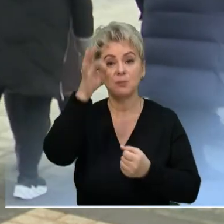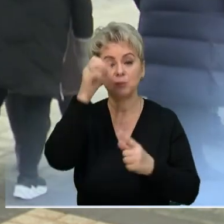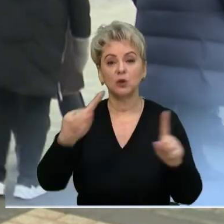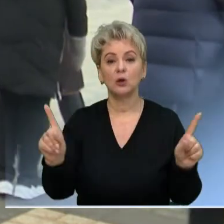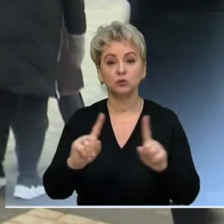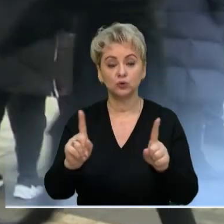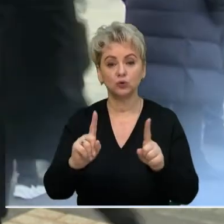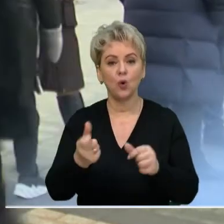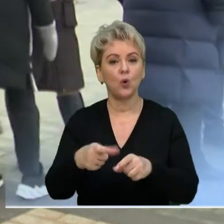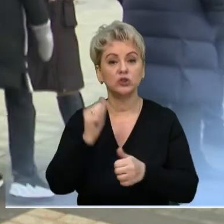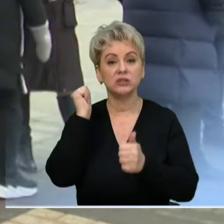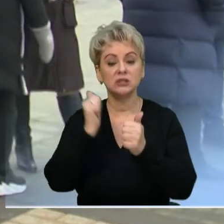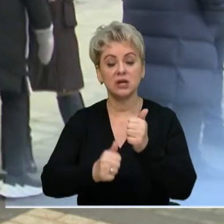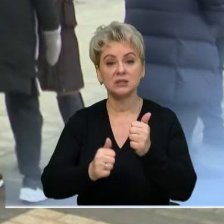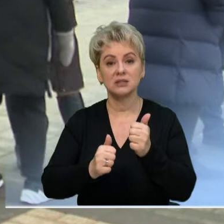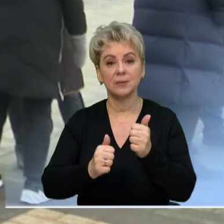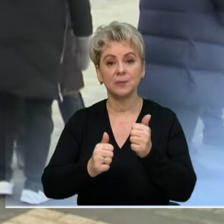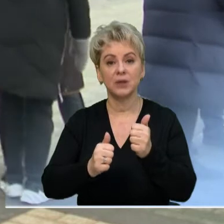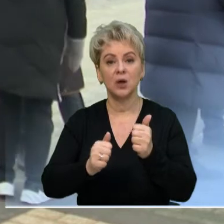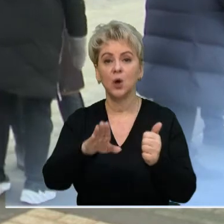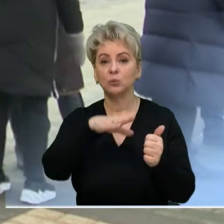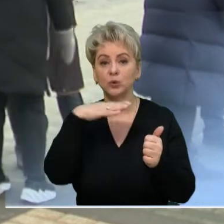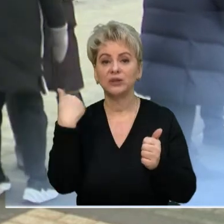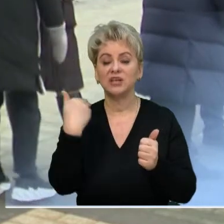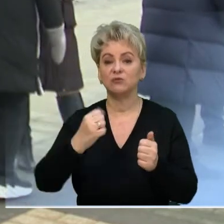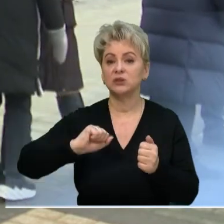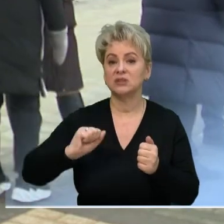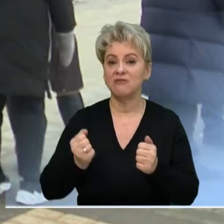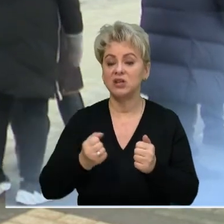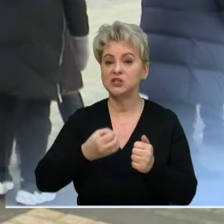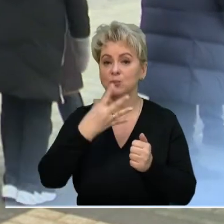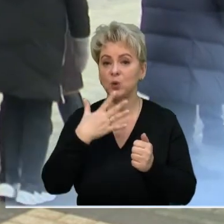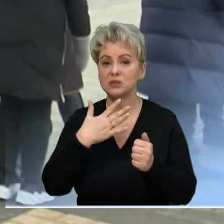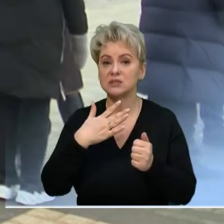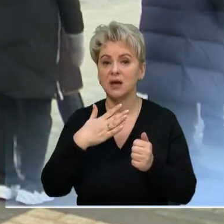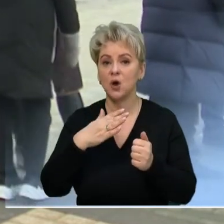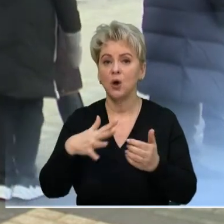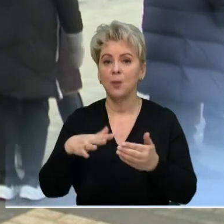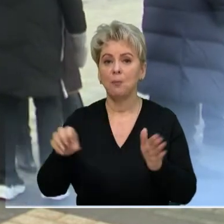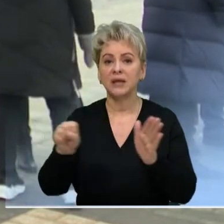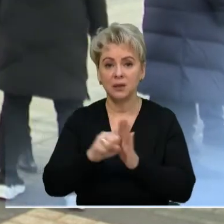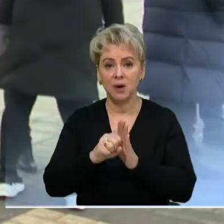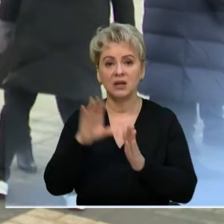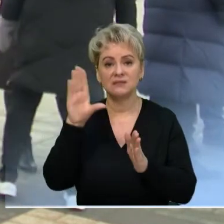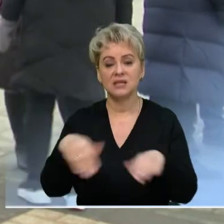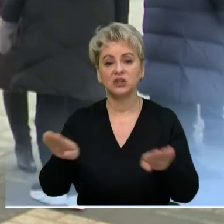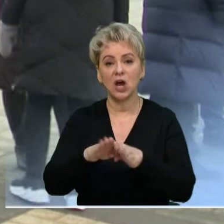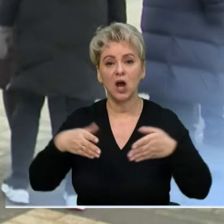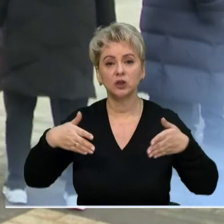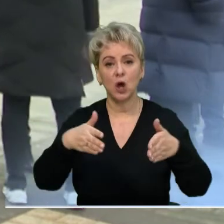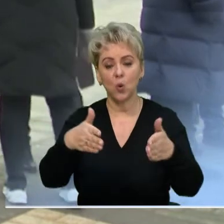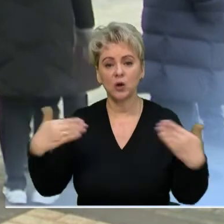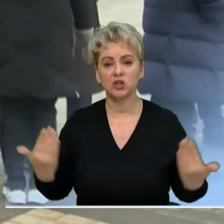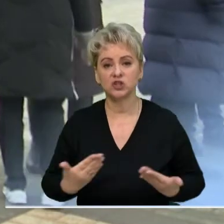что очень часто многие его товарищи не просто не доезжали, потому что вся эта дорога так называемой